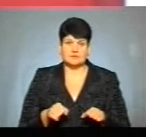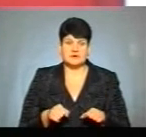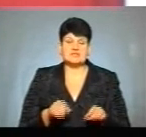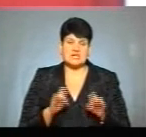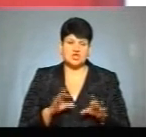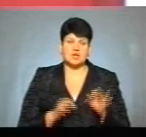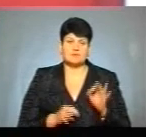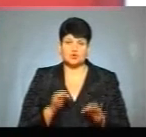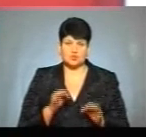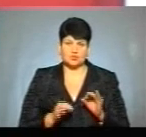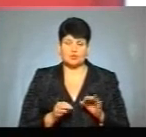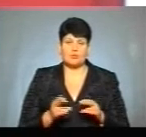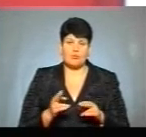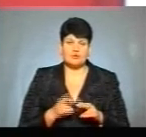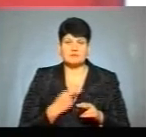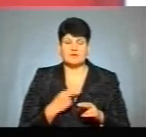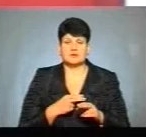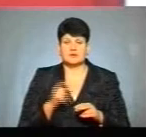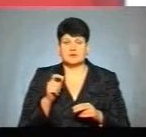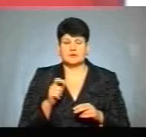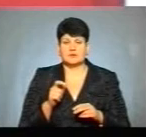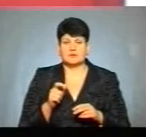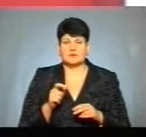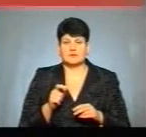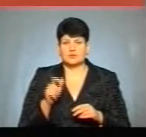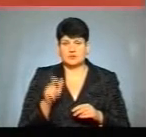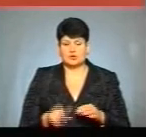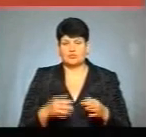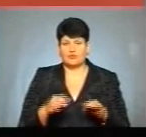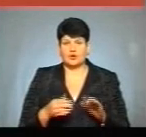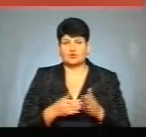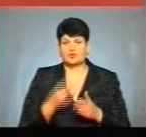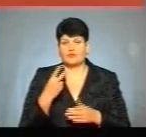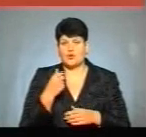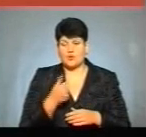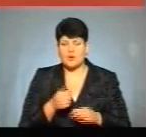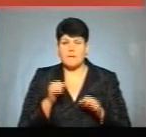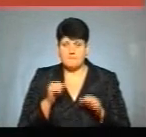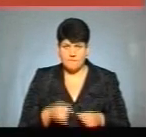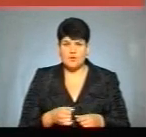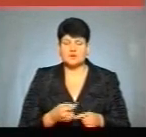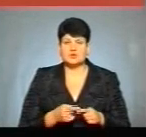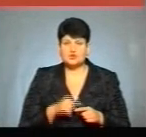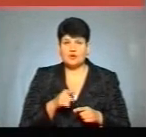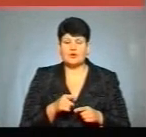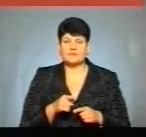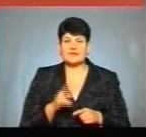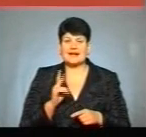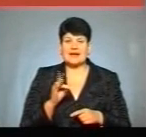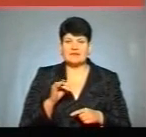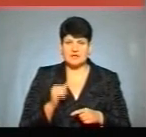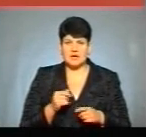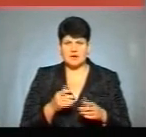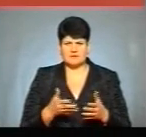рішенням суду, позбавити особи волі до 2 років. Пані Марино, чи можна потенційного кривдника розпізнати ще